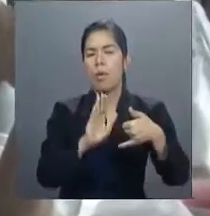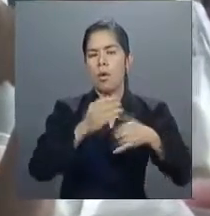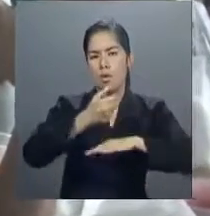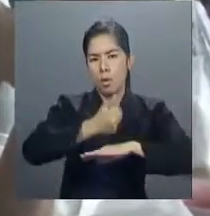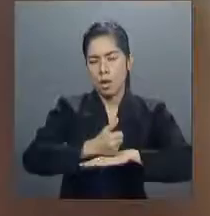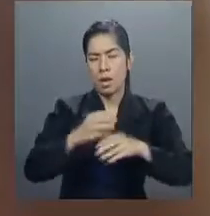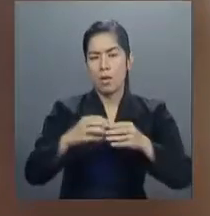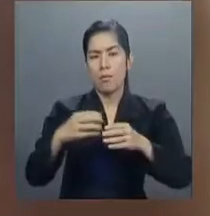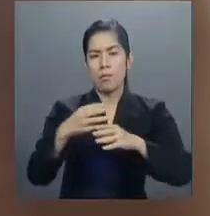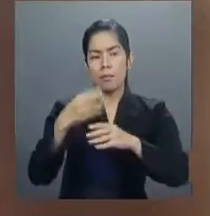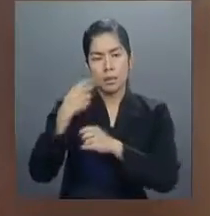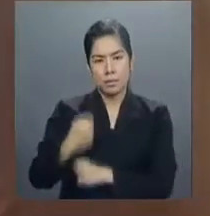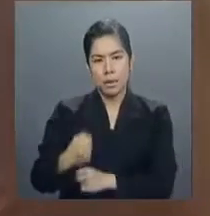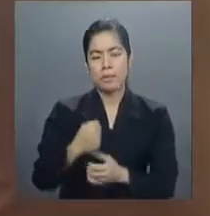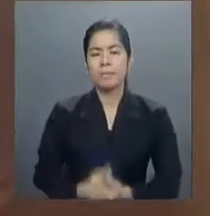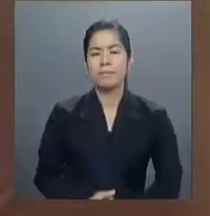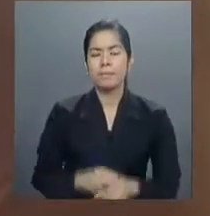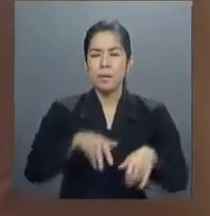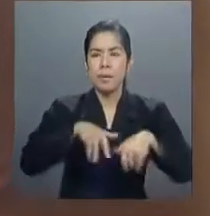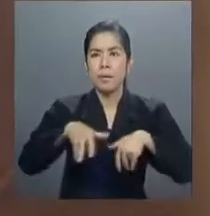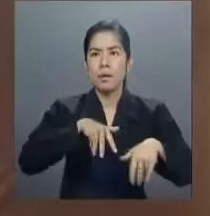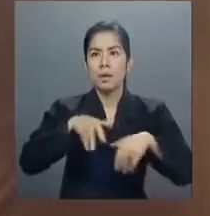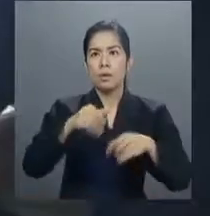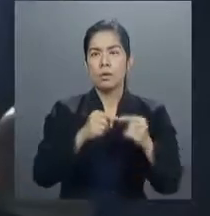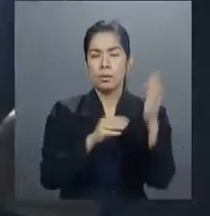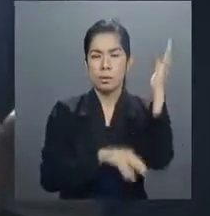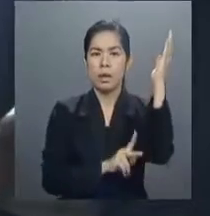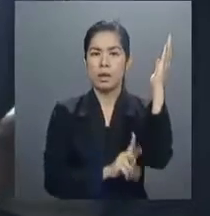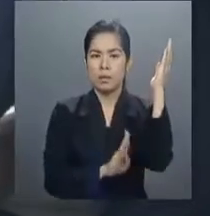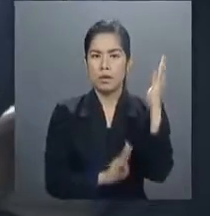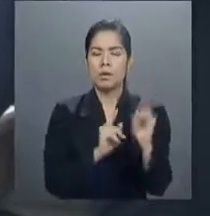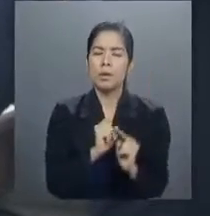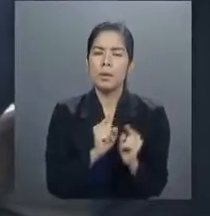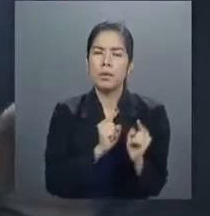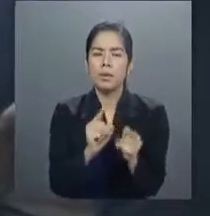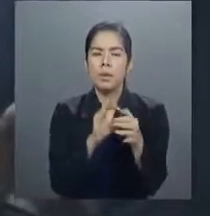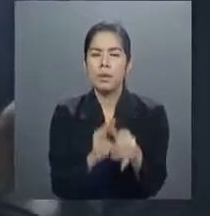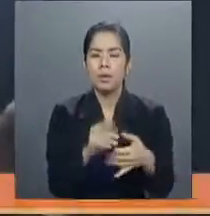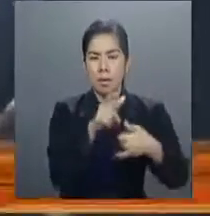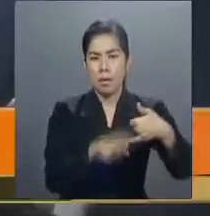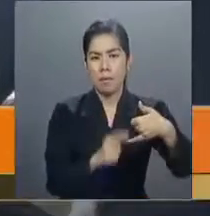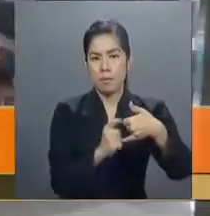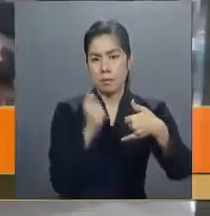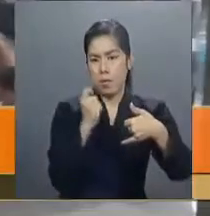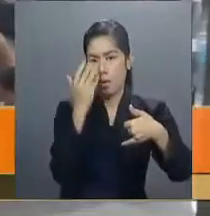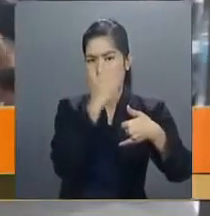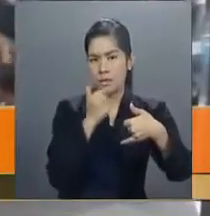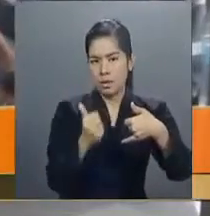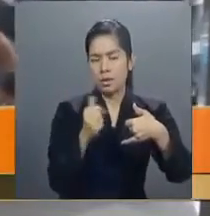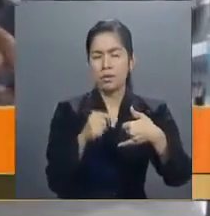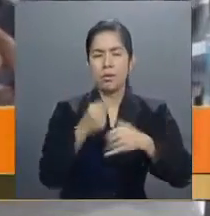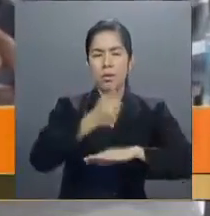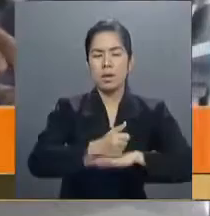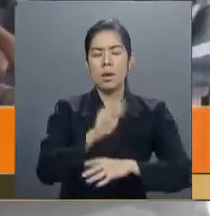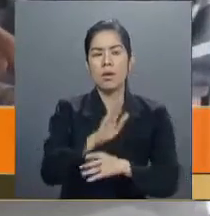ที่จังหวัดกระบี่ประชาชนจำนวนหนึ่งนะคะร่วมกันพูดคุยถึงกรณีที่นายอภิสิทธิ์เวชชาชีวะหัวหน้าพรรคประชาธิปัตย์